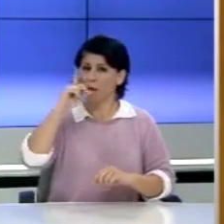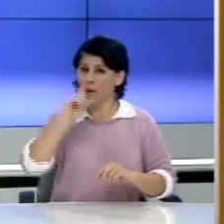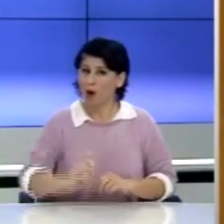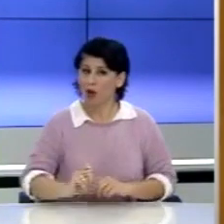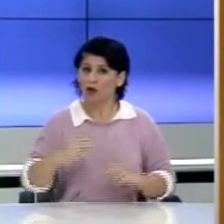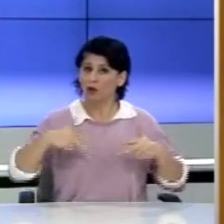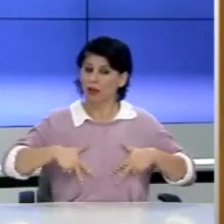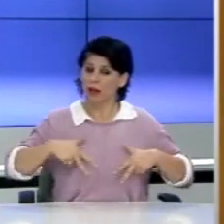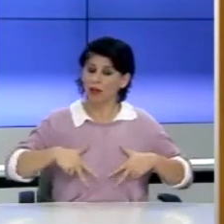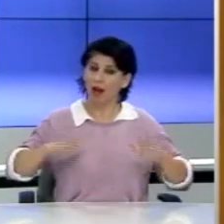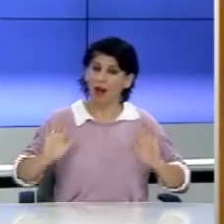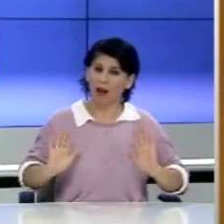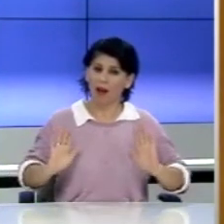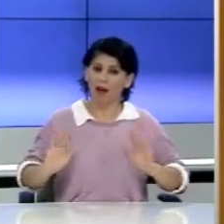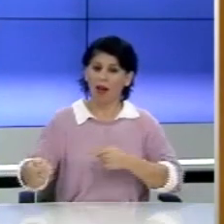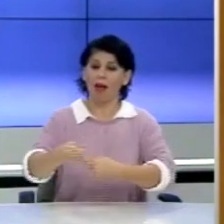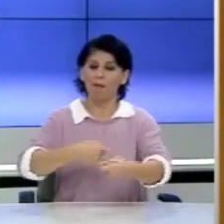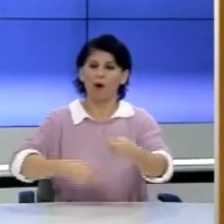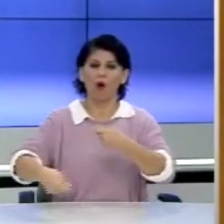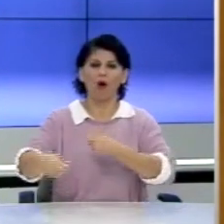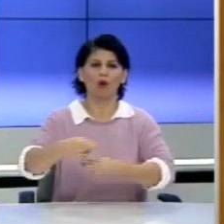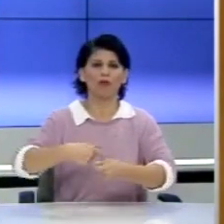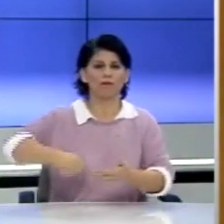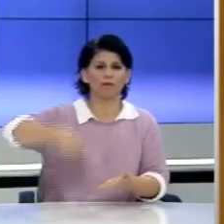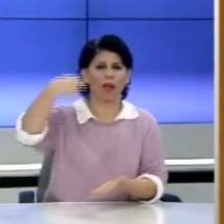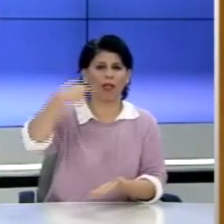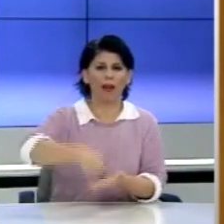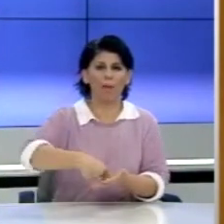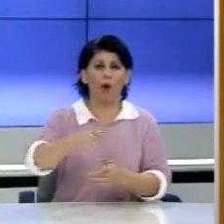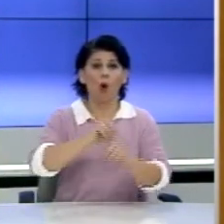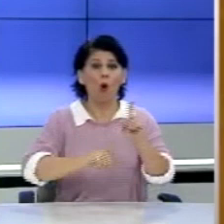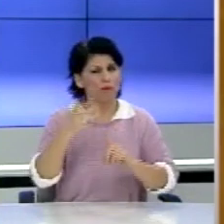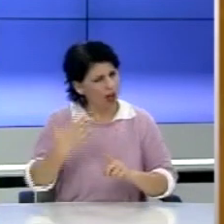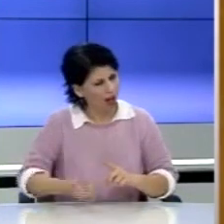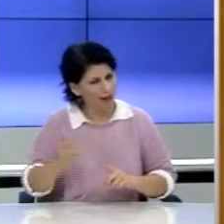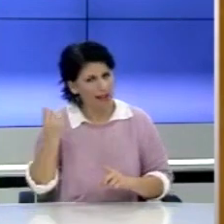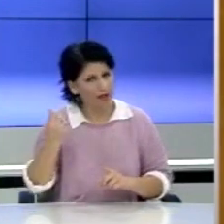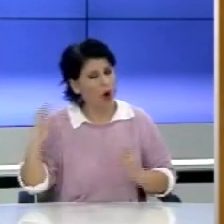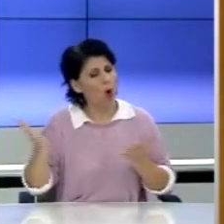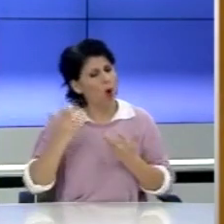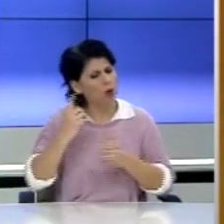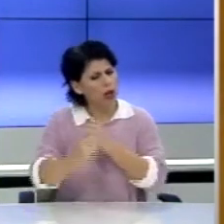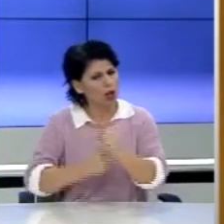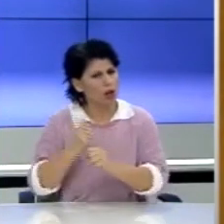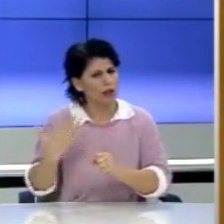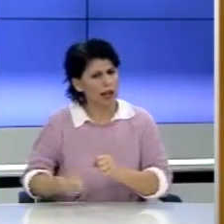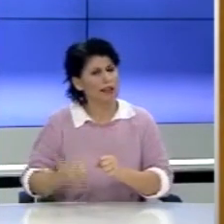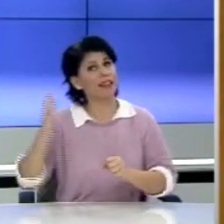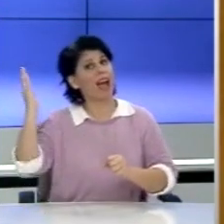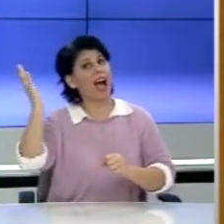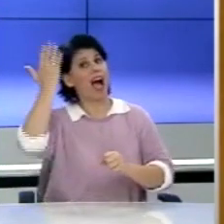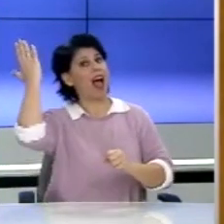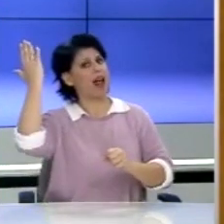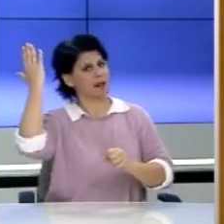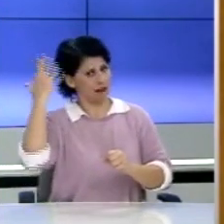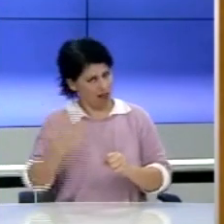του κράτους, αλλά εμπόρευμα που θα το πληρώνει όποιος έχει, για όσο έχει και αν έχει.